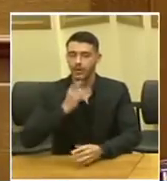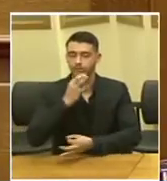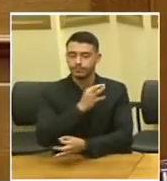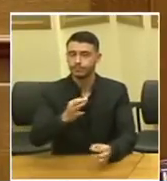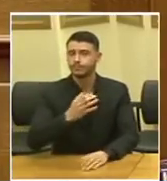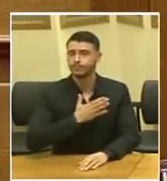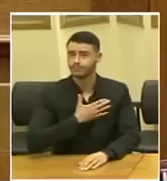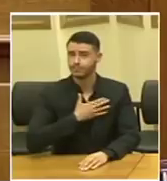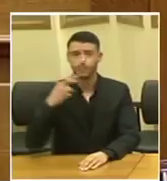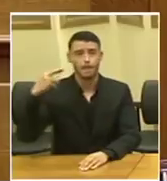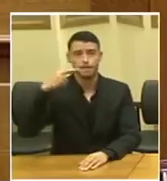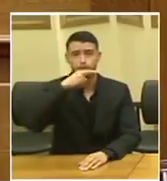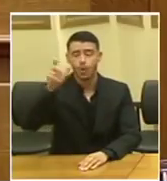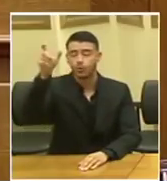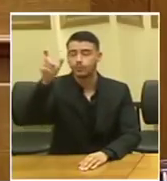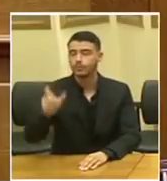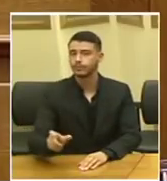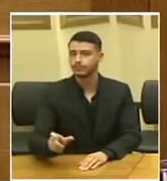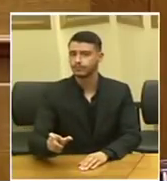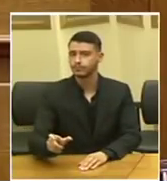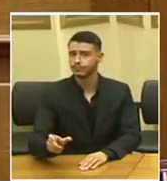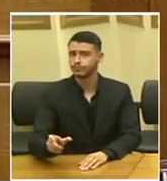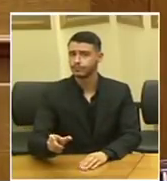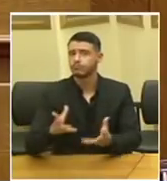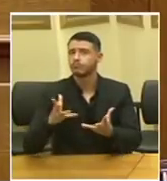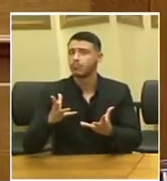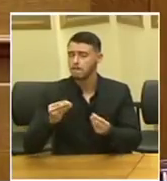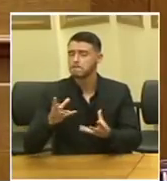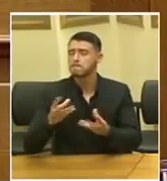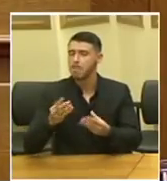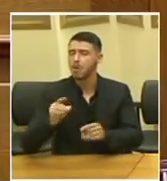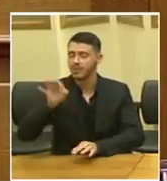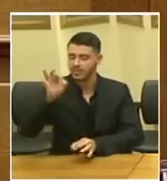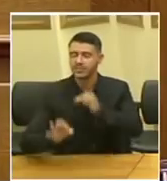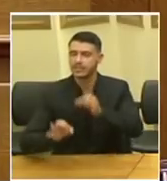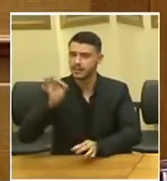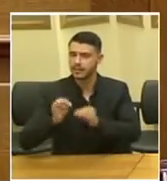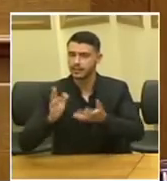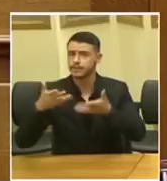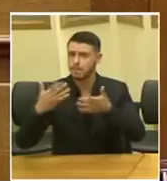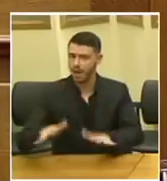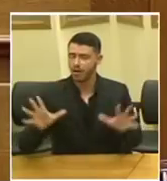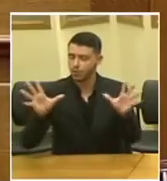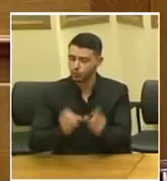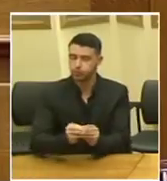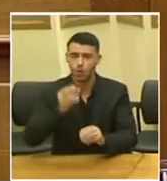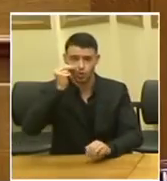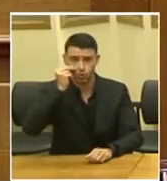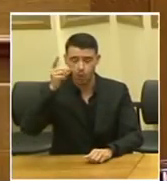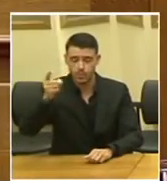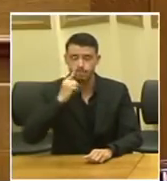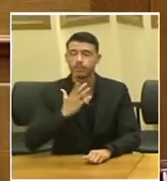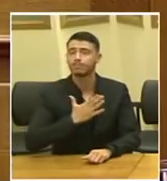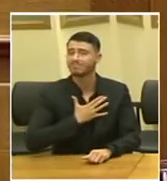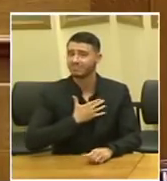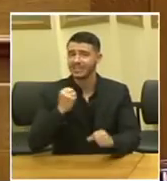τον Πρωθυπουργό της χώρας για τις πολλές και δημιουργικές συζητήσεις που είχαμε πάνω στο Σκοπιανό. Να ευχαριστήσω τους συναδέλφους